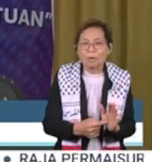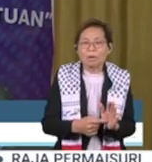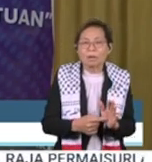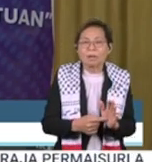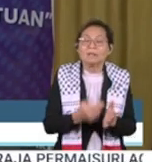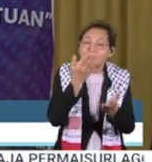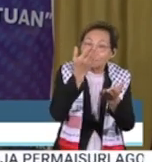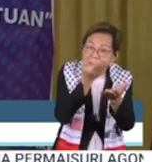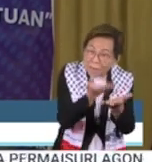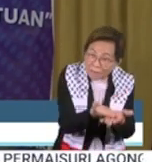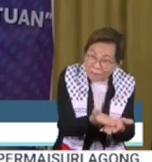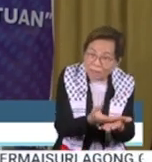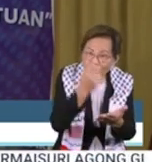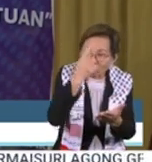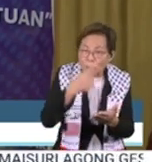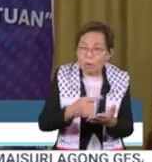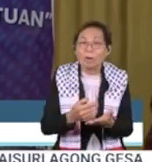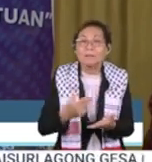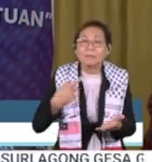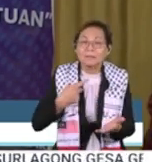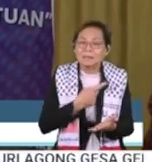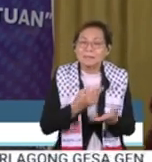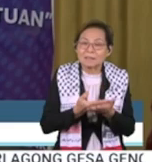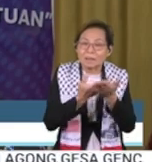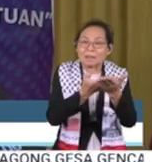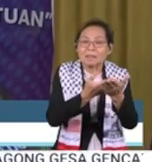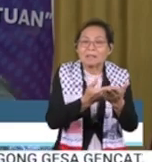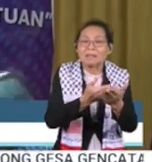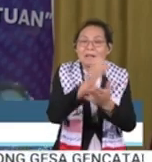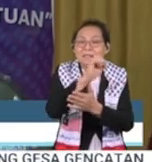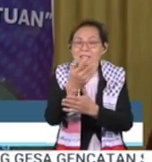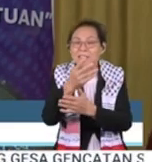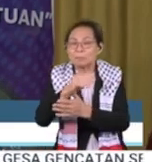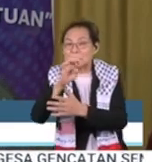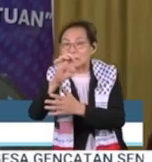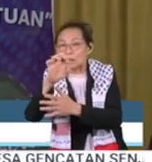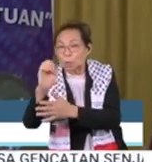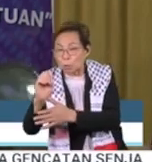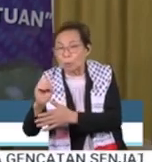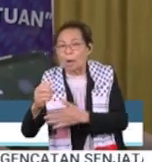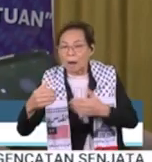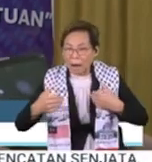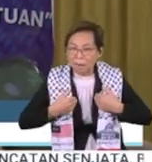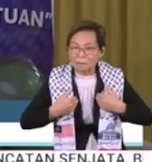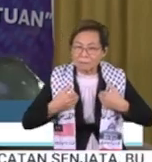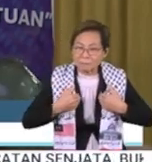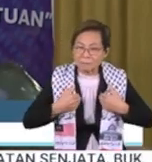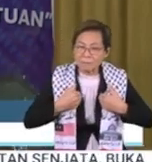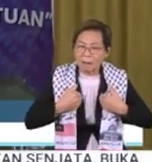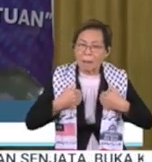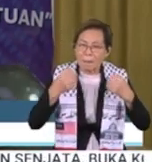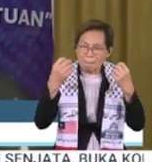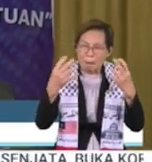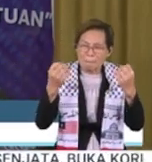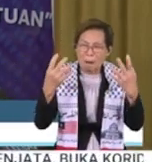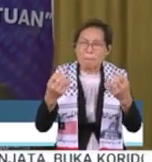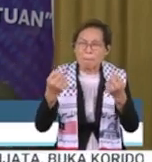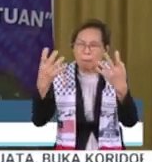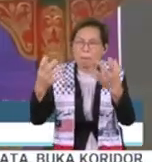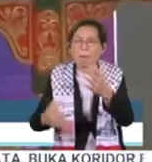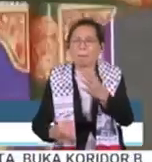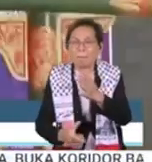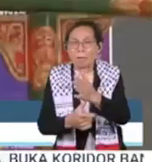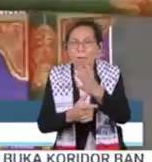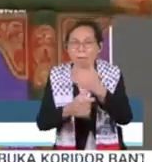kita, cadangan kita untuk menambahkan skin, skin EO ini hadir daripada majoriti penolong pegawai